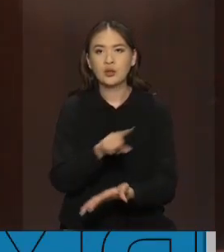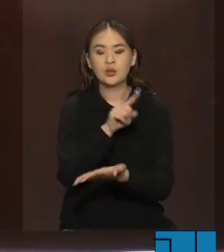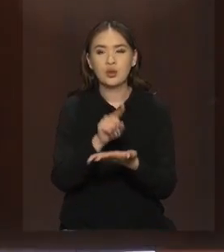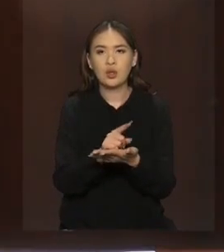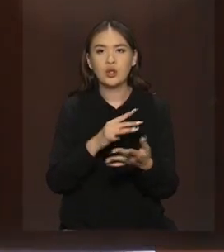разговор